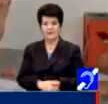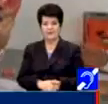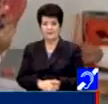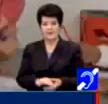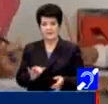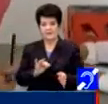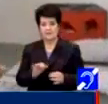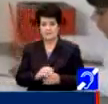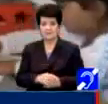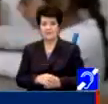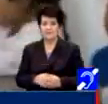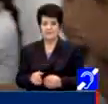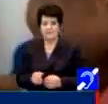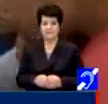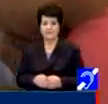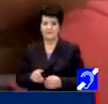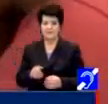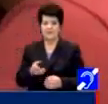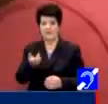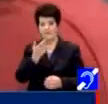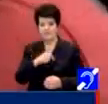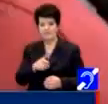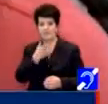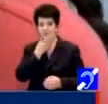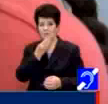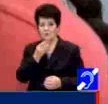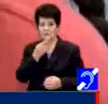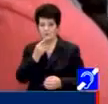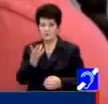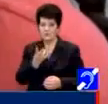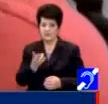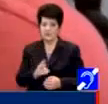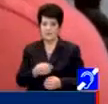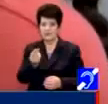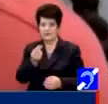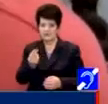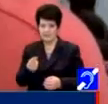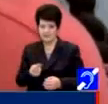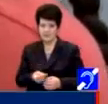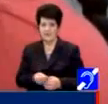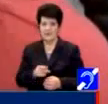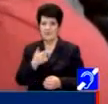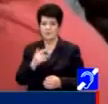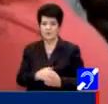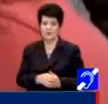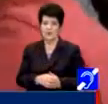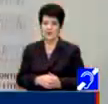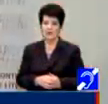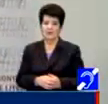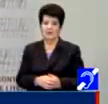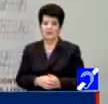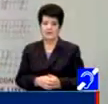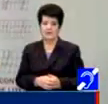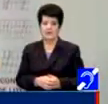depășiți contul. Trebuie să iasă frumos. Și dacă iasă desenul frumos, o să lipesc, uite aici, pe